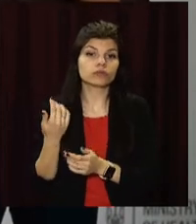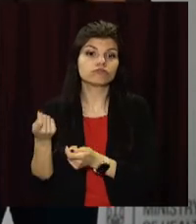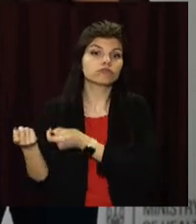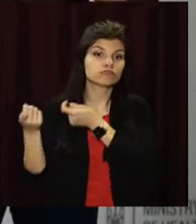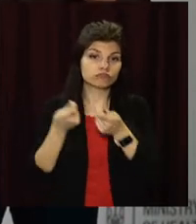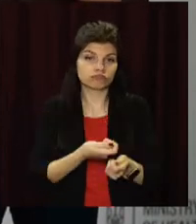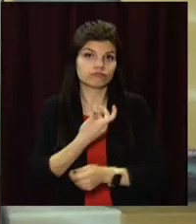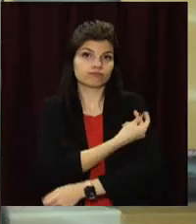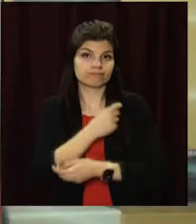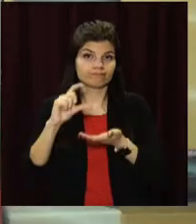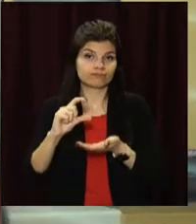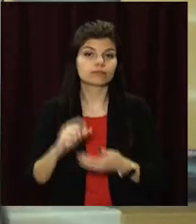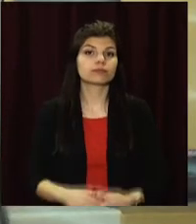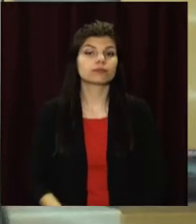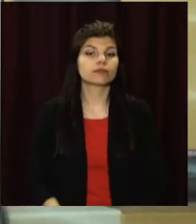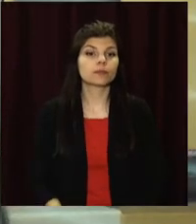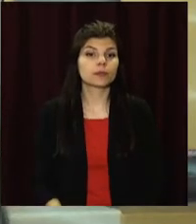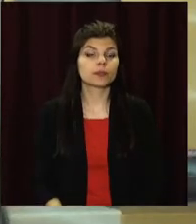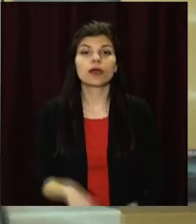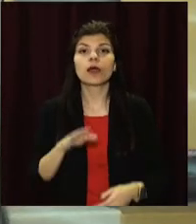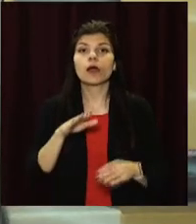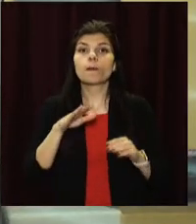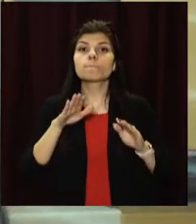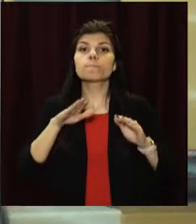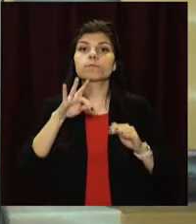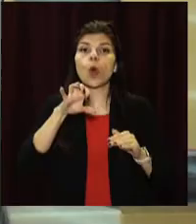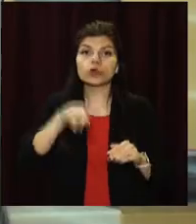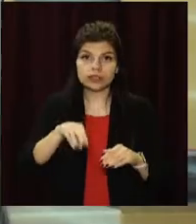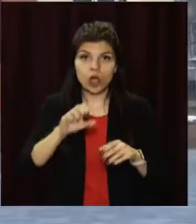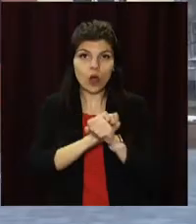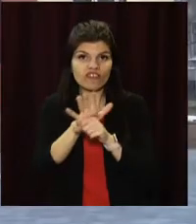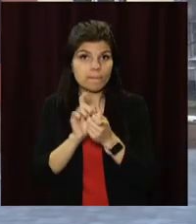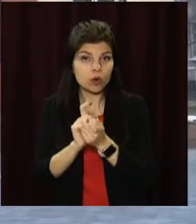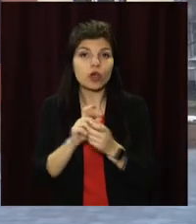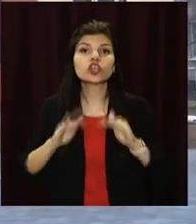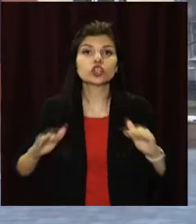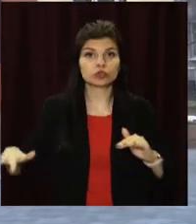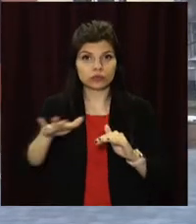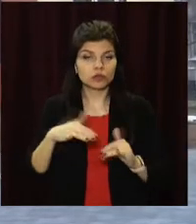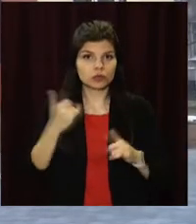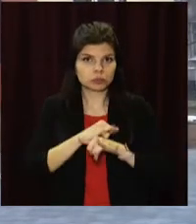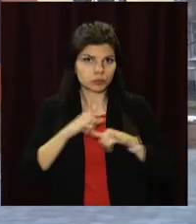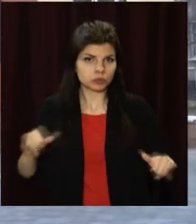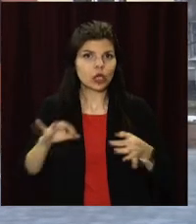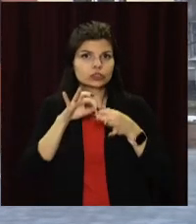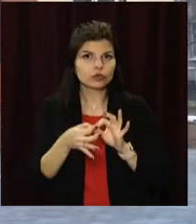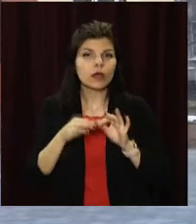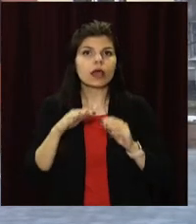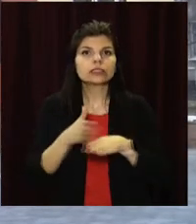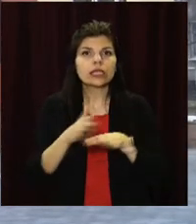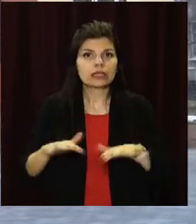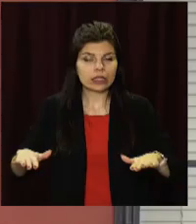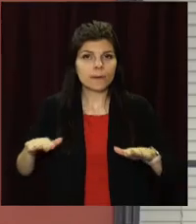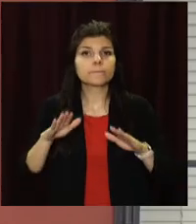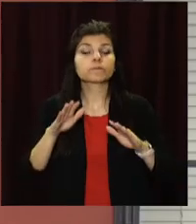нові партії вакцин. Постковідна боротьба. У дитячій обласній лікарні почастішили випадки ускладнень серед дітей